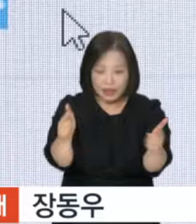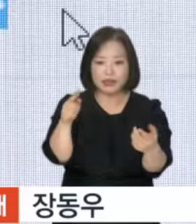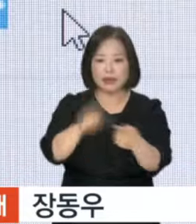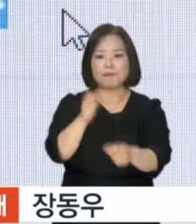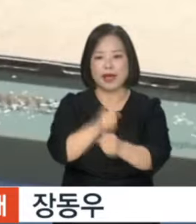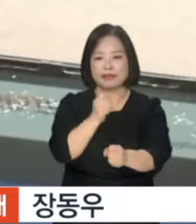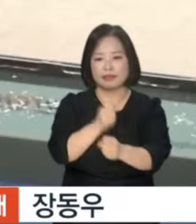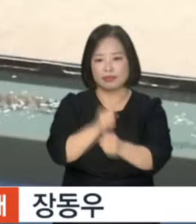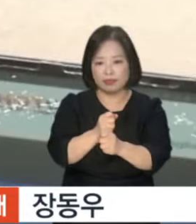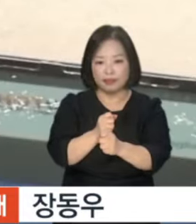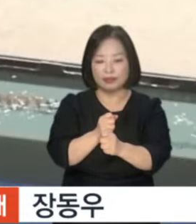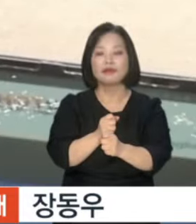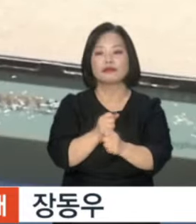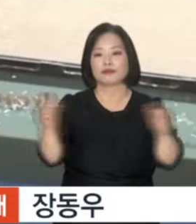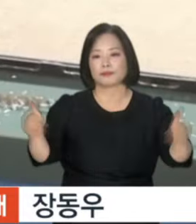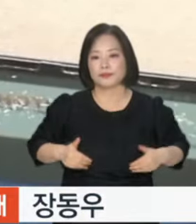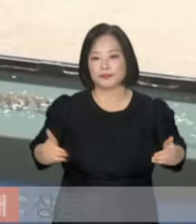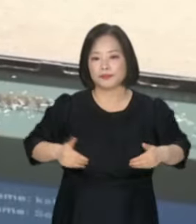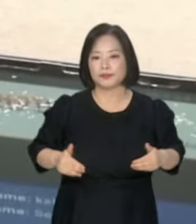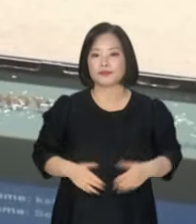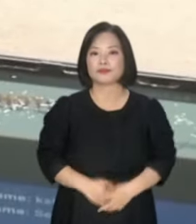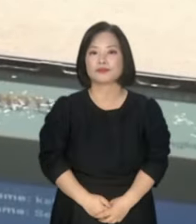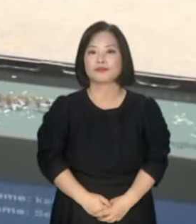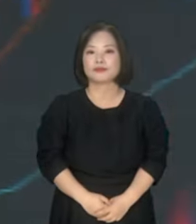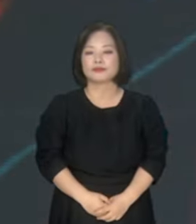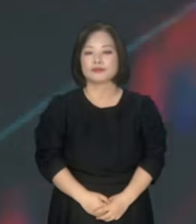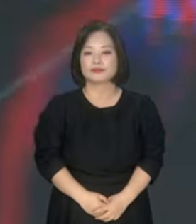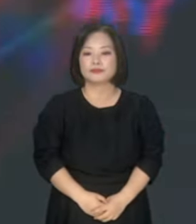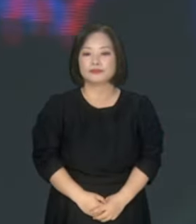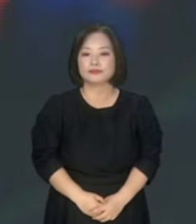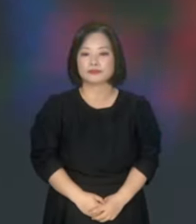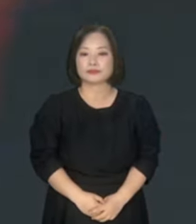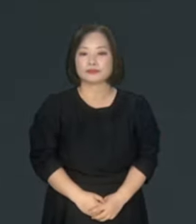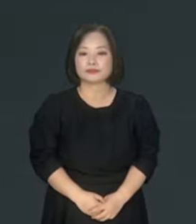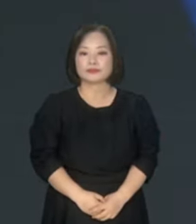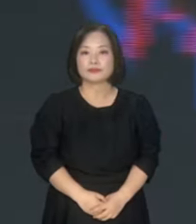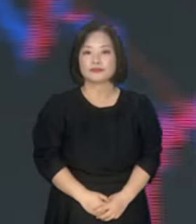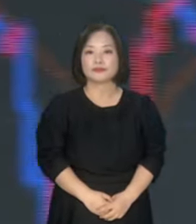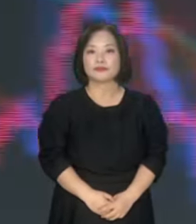과제부터 해결해야 할 것으로 보입니다. 연합뉴스TV 박지훈입니다.